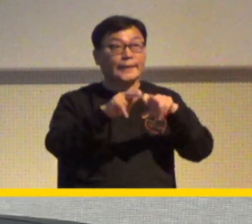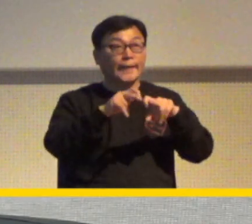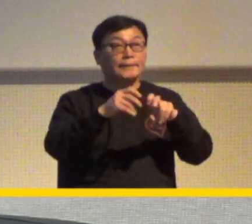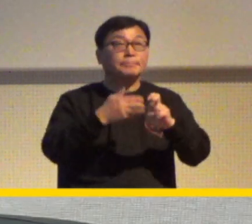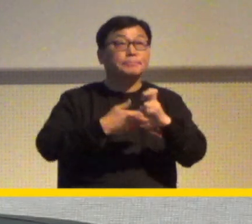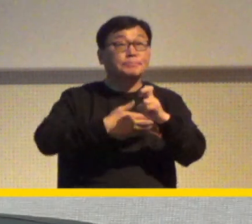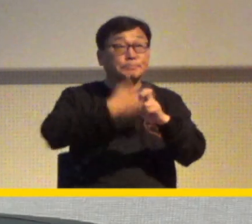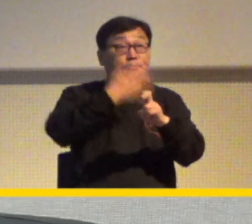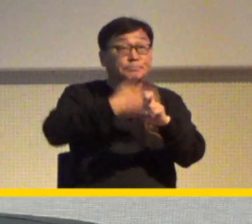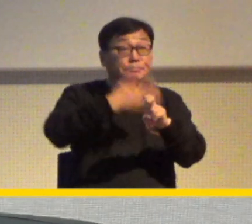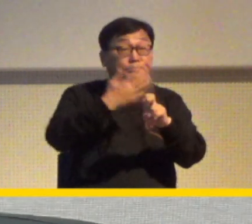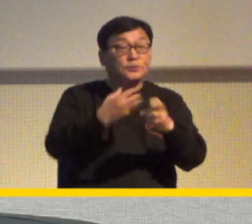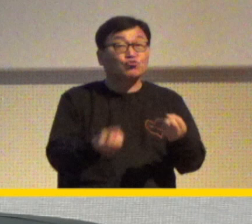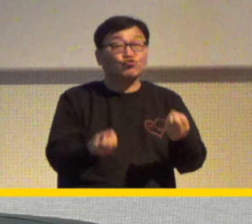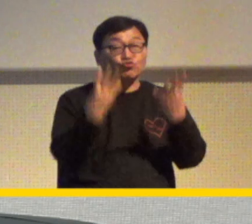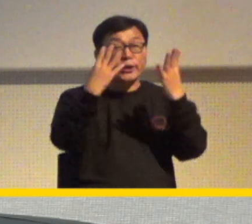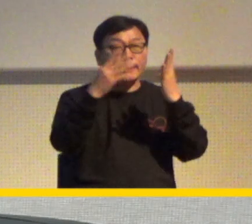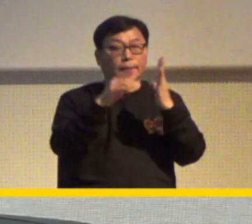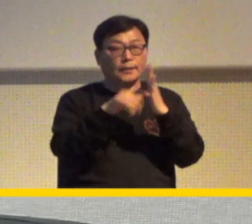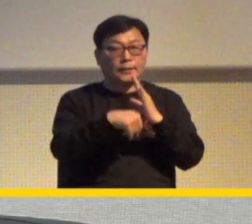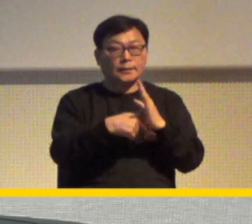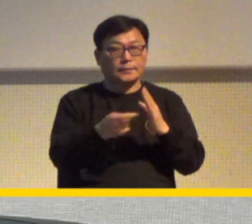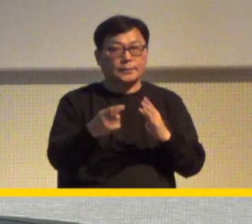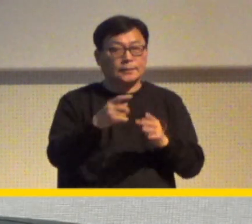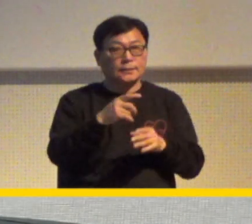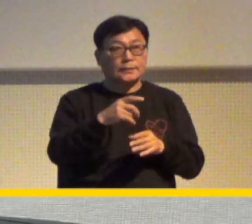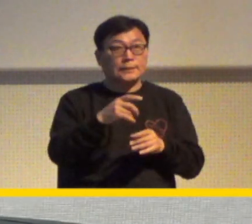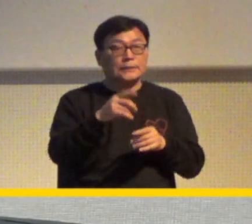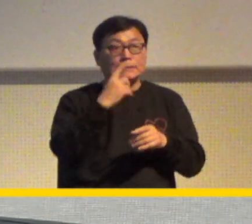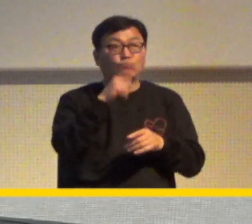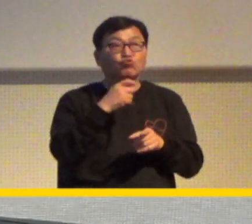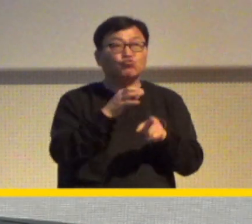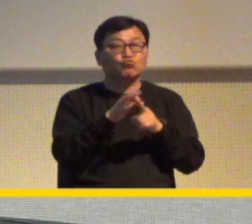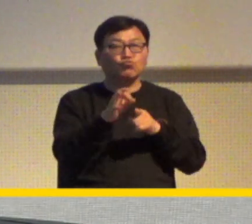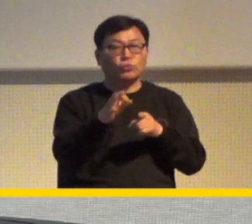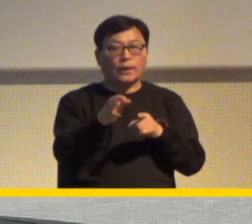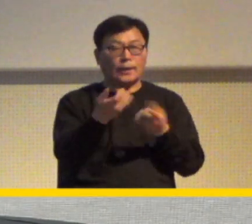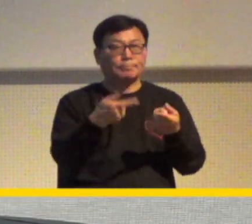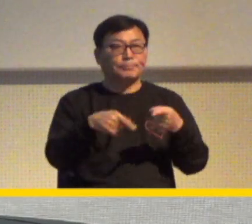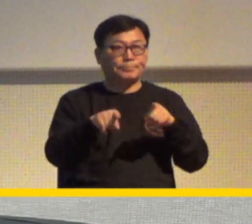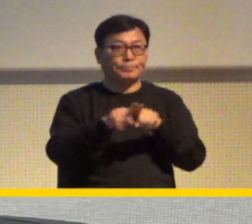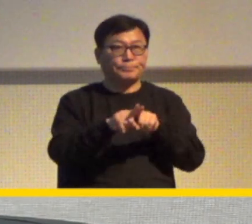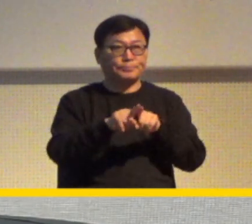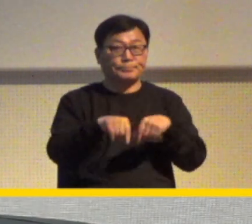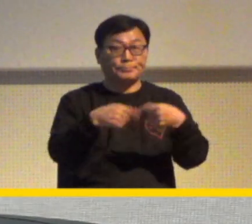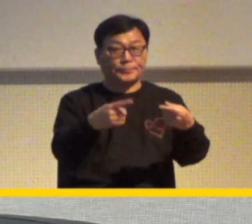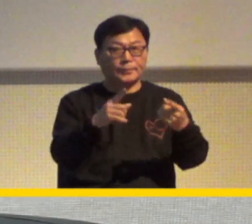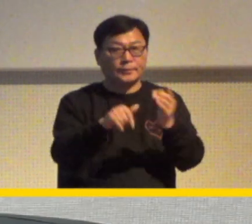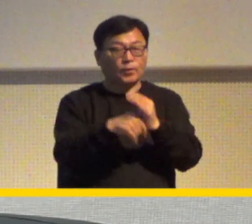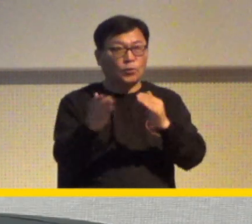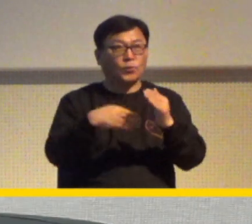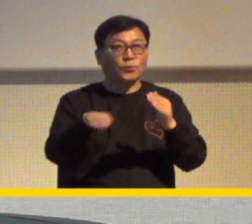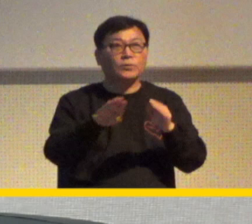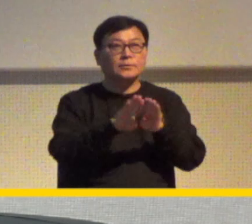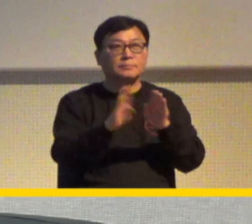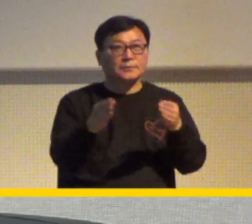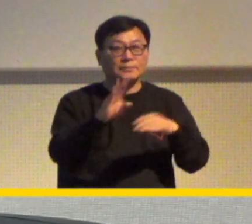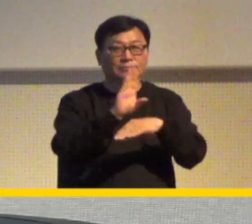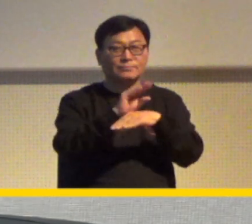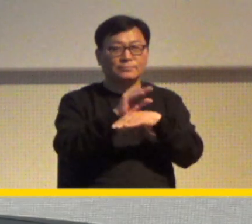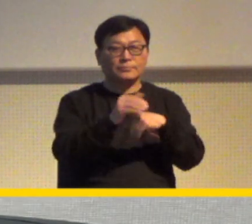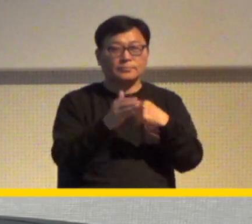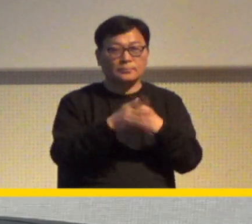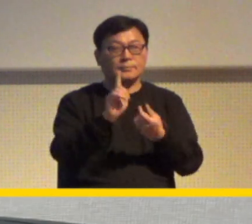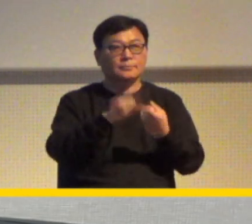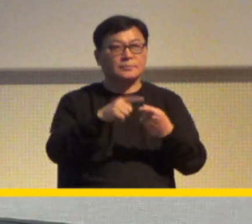장인 축제에 힘쓰다가 같이 함께해서 무료방송을 하게